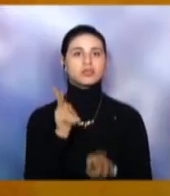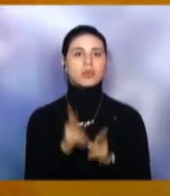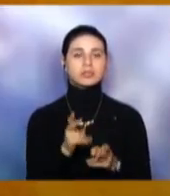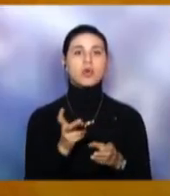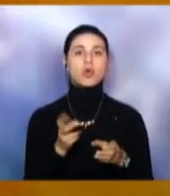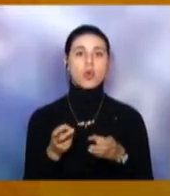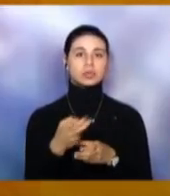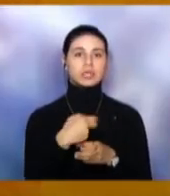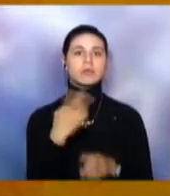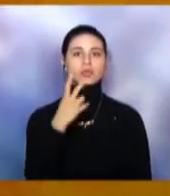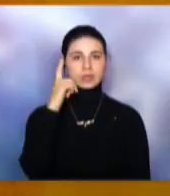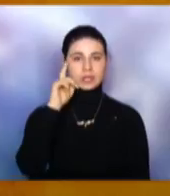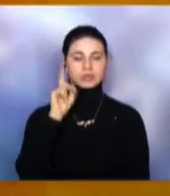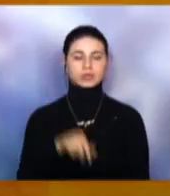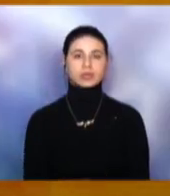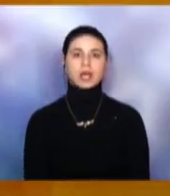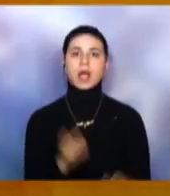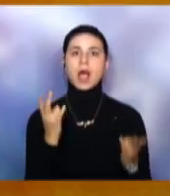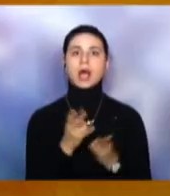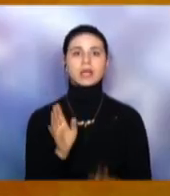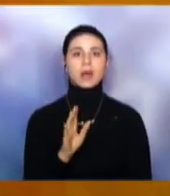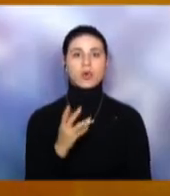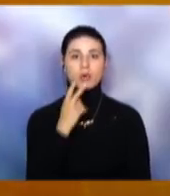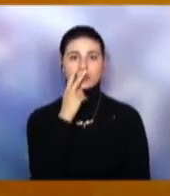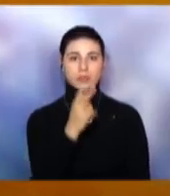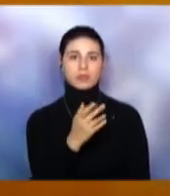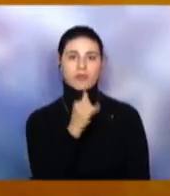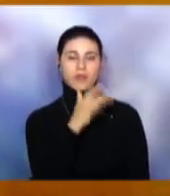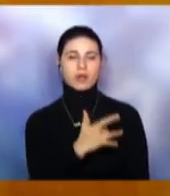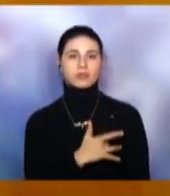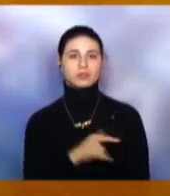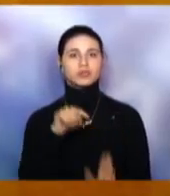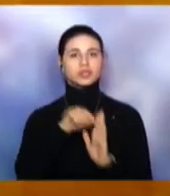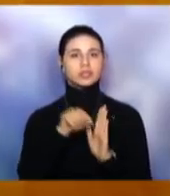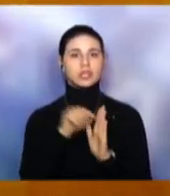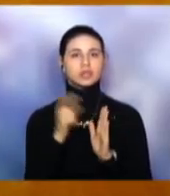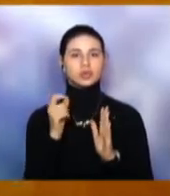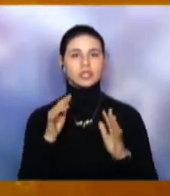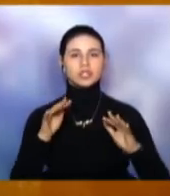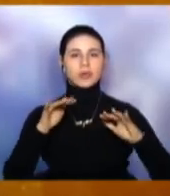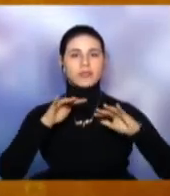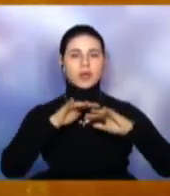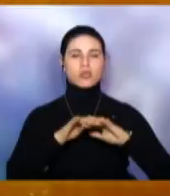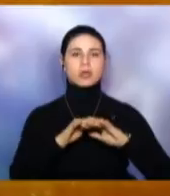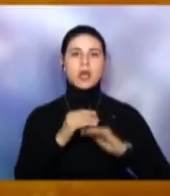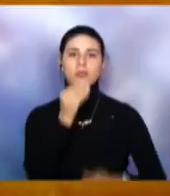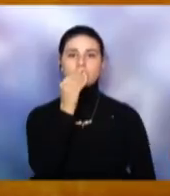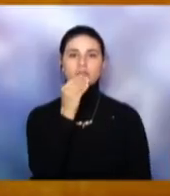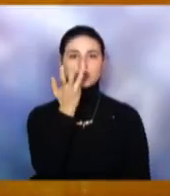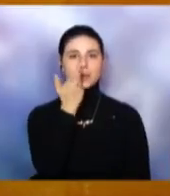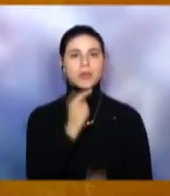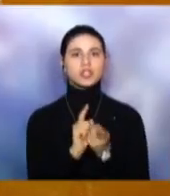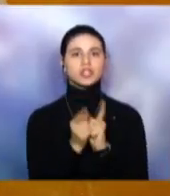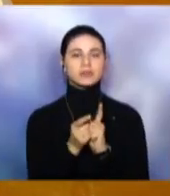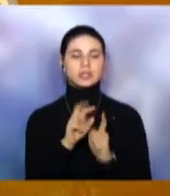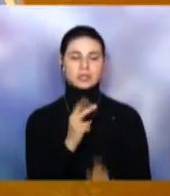კონსერვები, გახსოვდეთ, არ გამოიყენოთ კონსერვი თუ ქილის შიგთავსი შემღრეულია, პროდუქტი ფერშეცვლილია